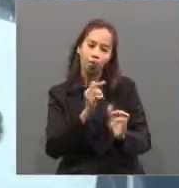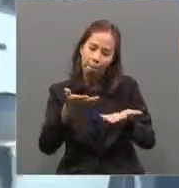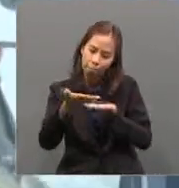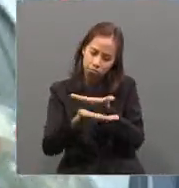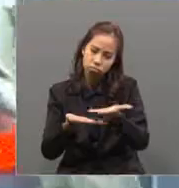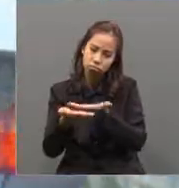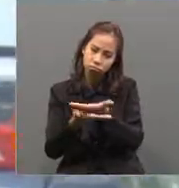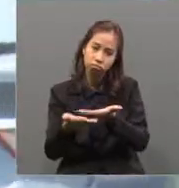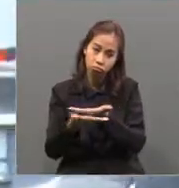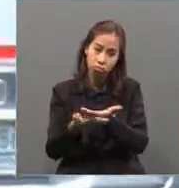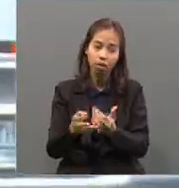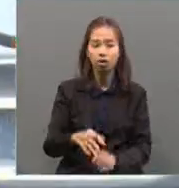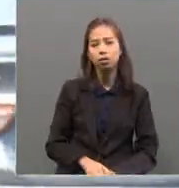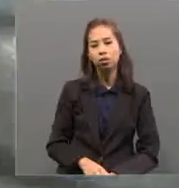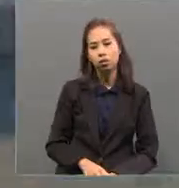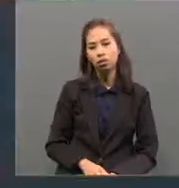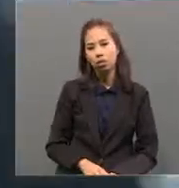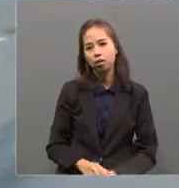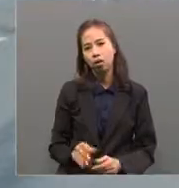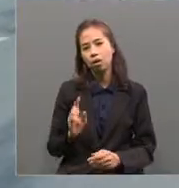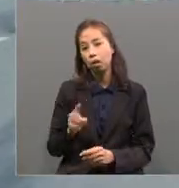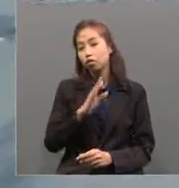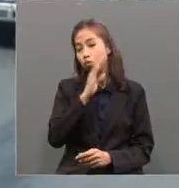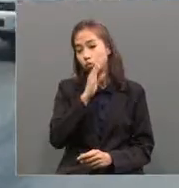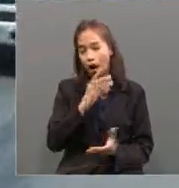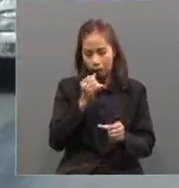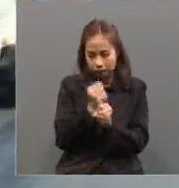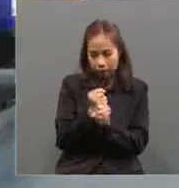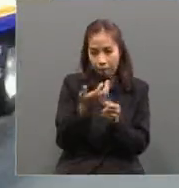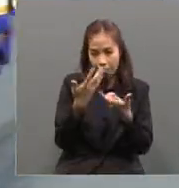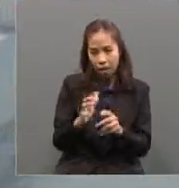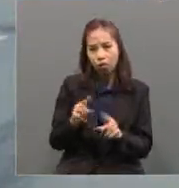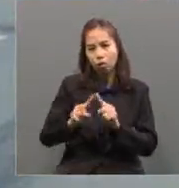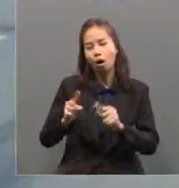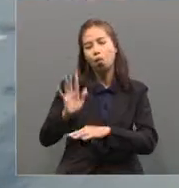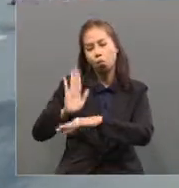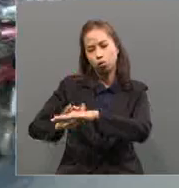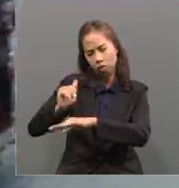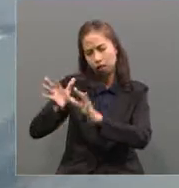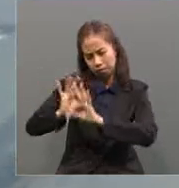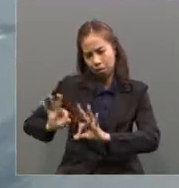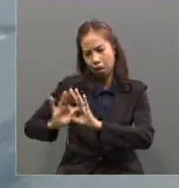ยไม่ได้ดูภาพกว้างหรือว่าฟังความเห็นของผู้เชี่ยวชาญอันนี้ก็คงจะทำไม่ได้เพราะฉะนั้นปัจจัยสำคั